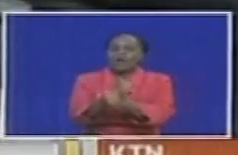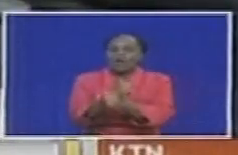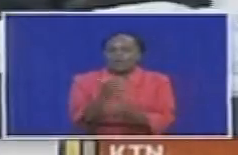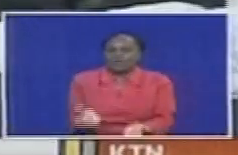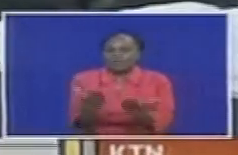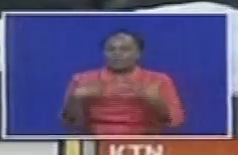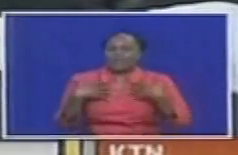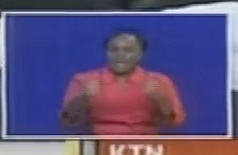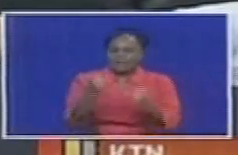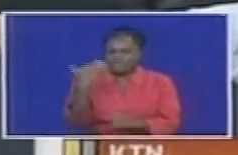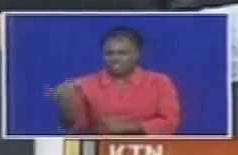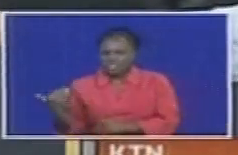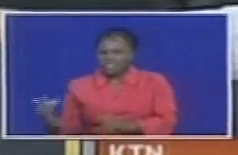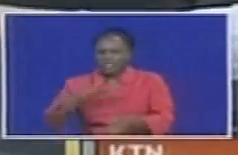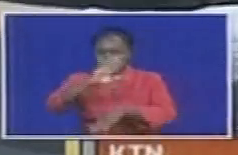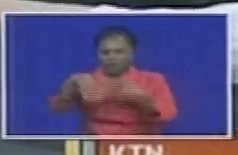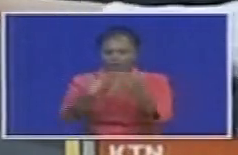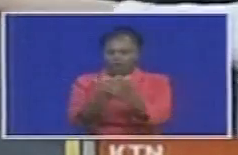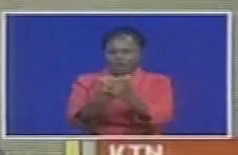iimarishwe. Agnes Penda, KTN Leo.